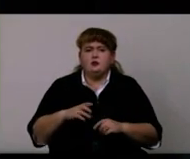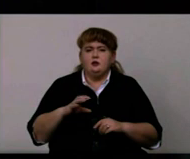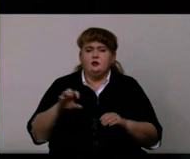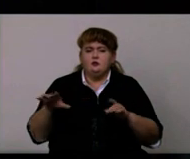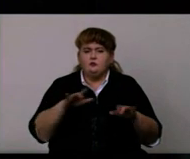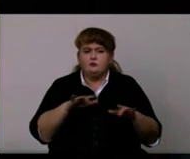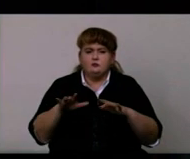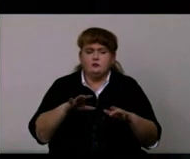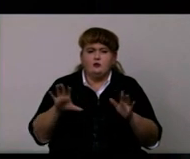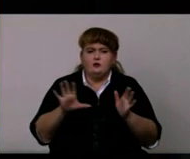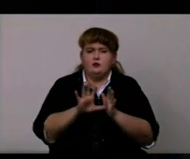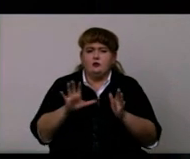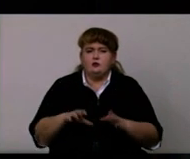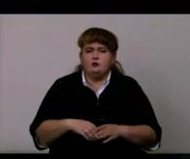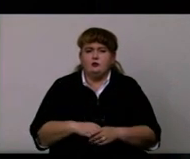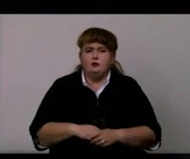энергии.